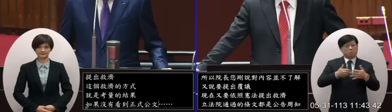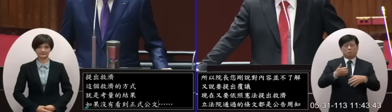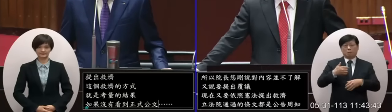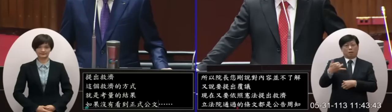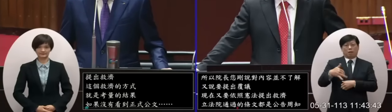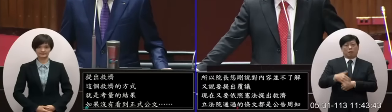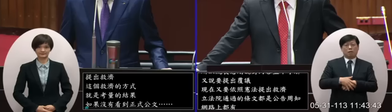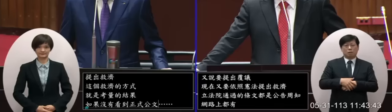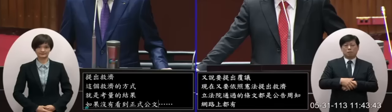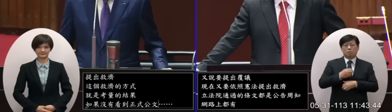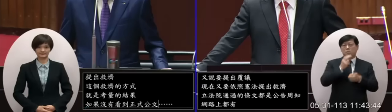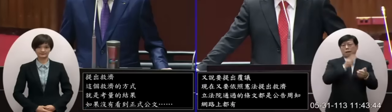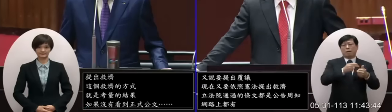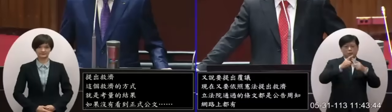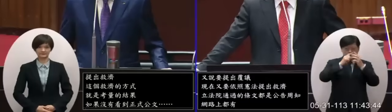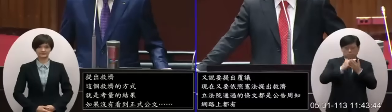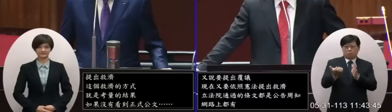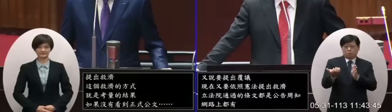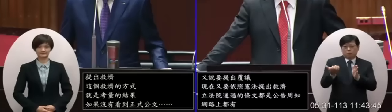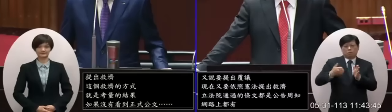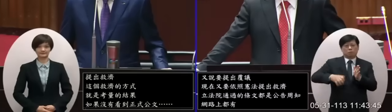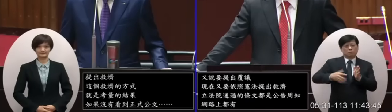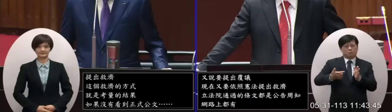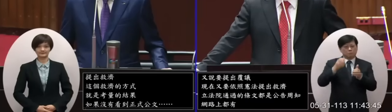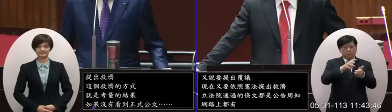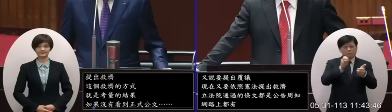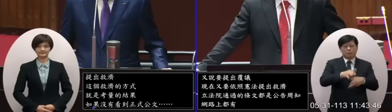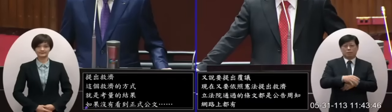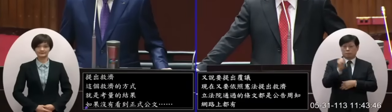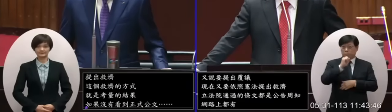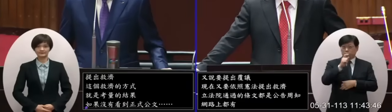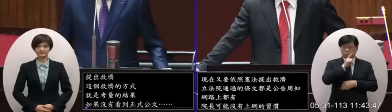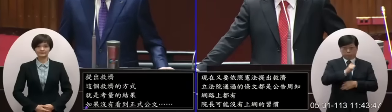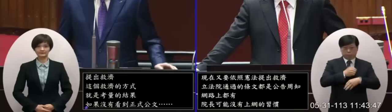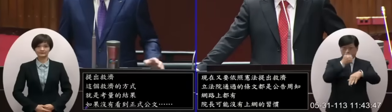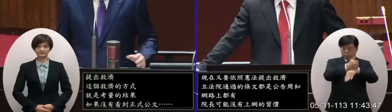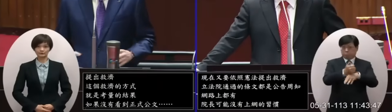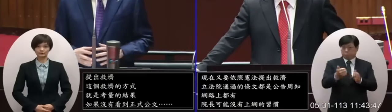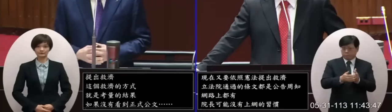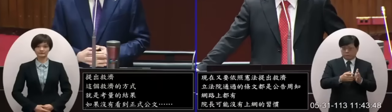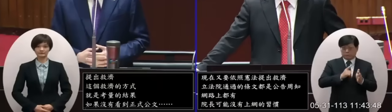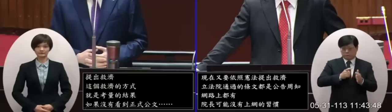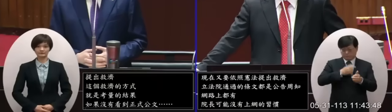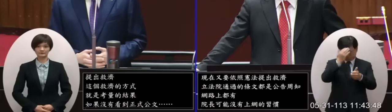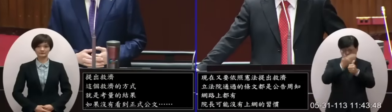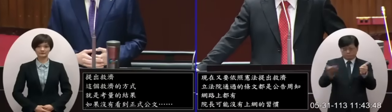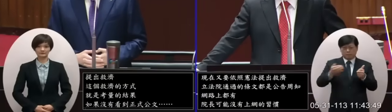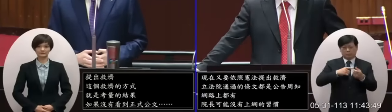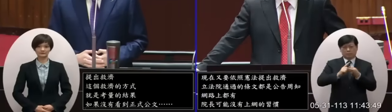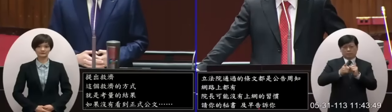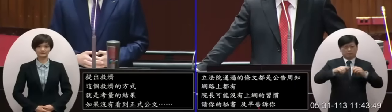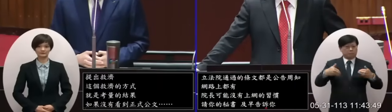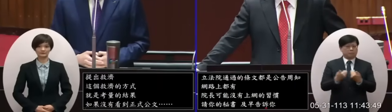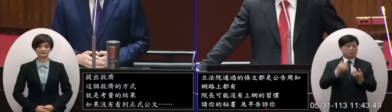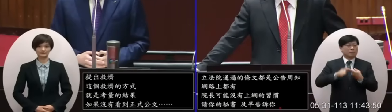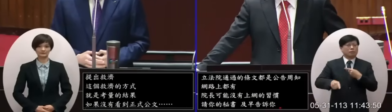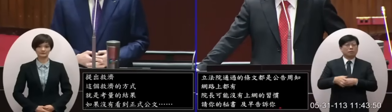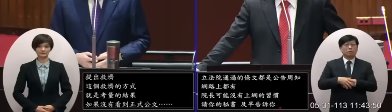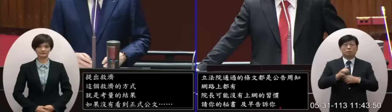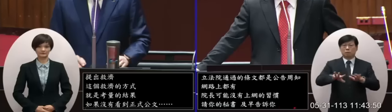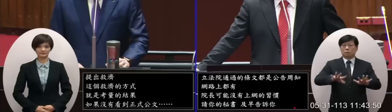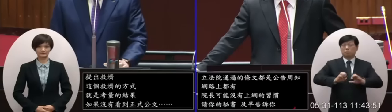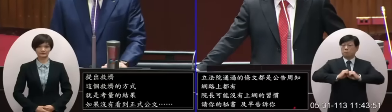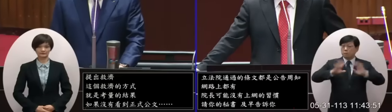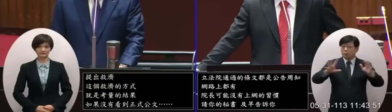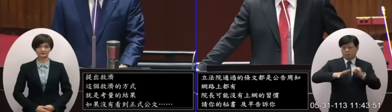惯，请你的秘书及早告诉你，不要一个执政者当家闹事，为反对而反对，你在这里